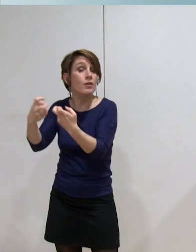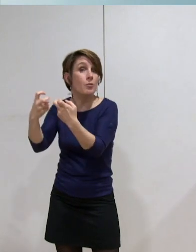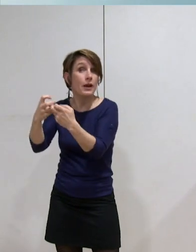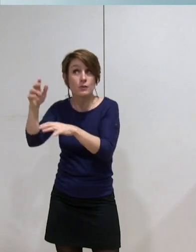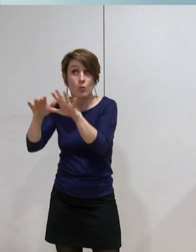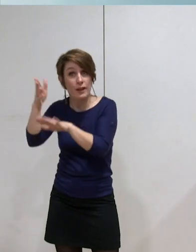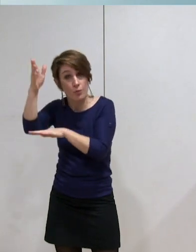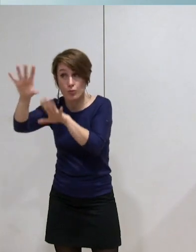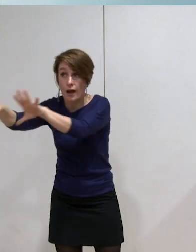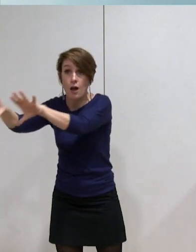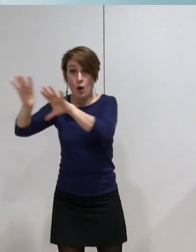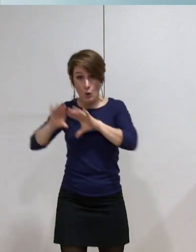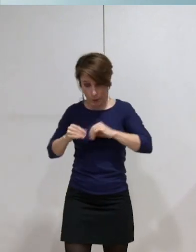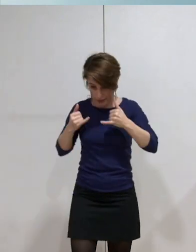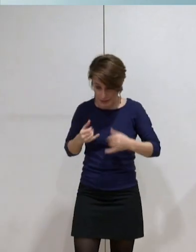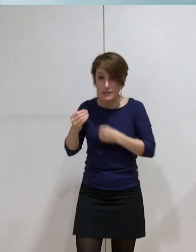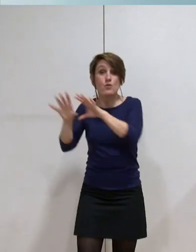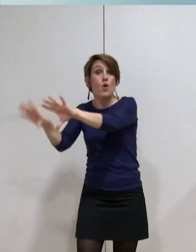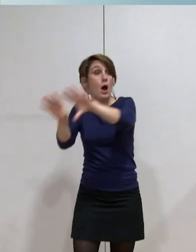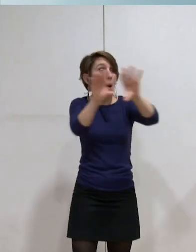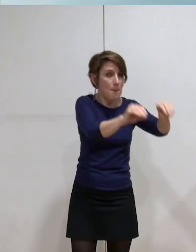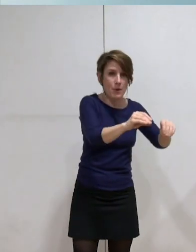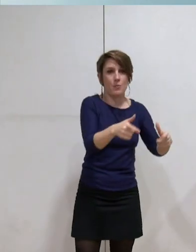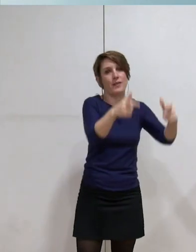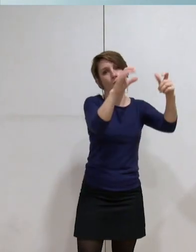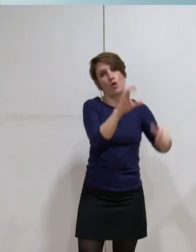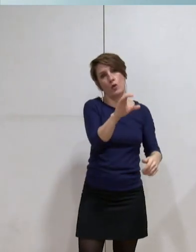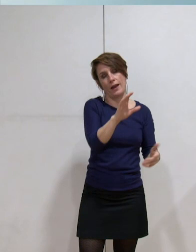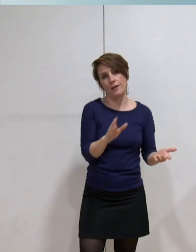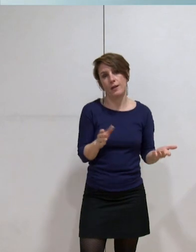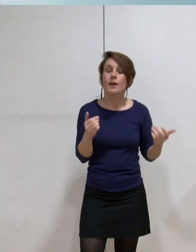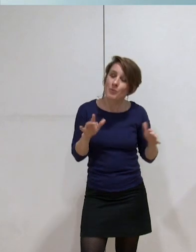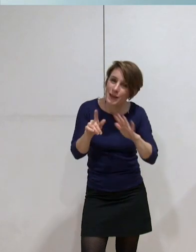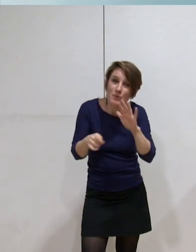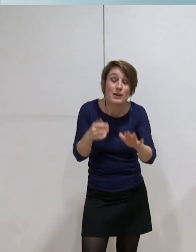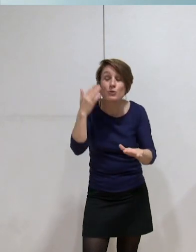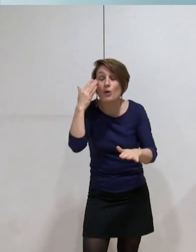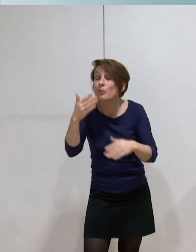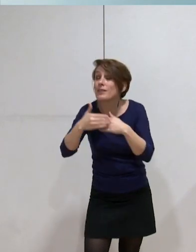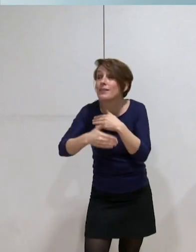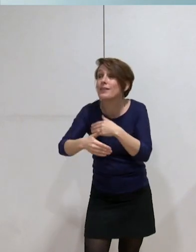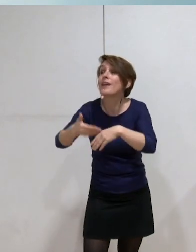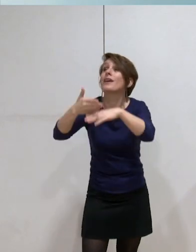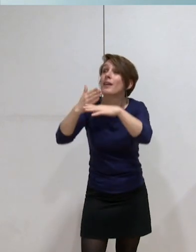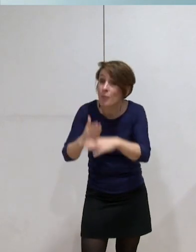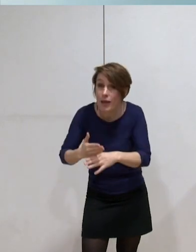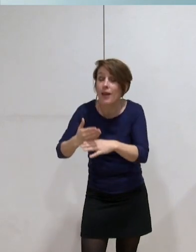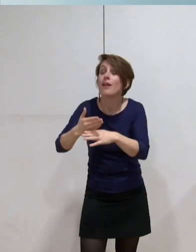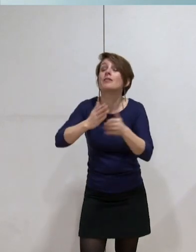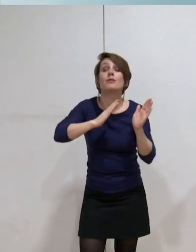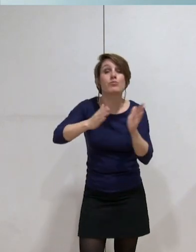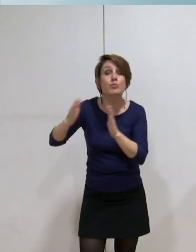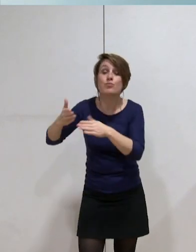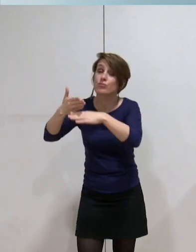puissent intégré ou le bâtiment Claudel ou l'hôtel de ville mais je ne vous manquerai pas dès que tous ces éléments auront été